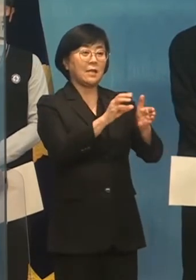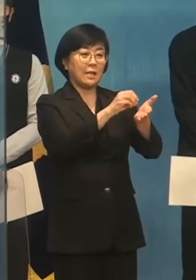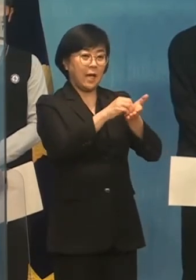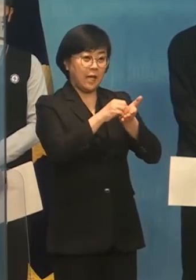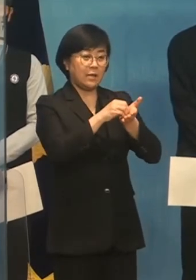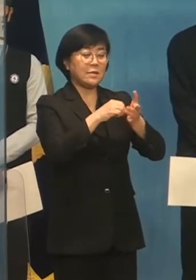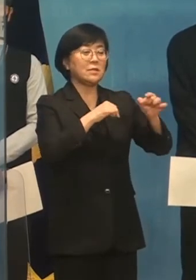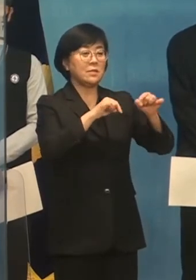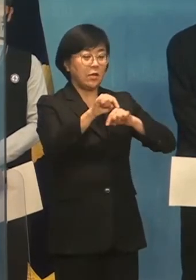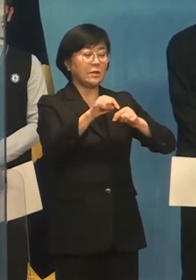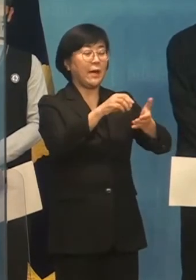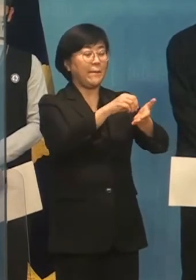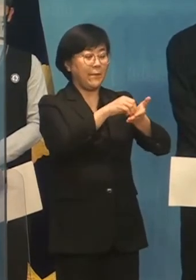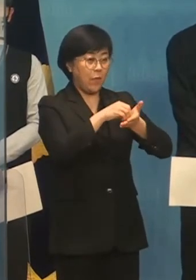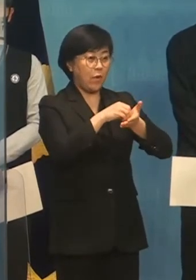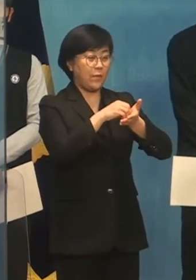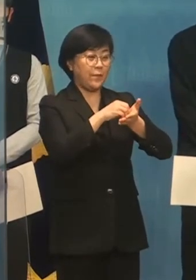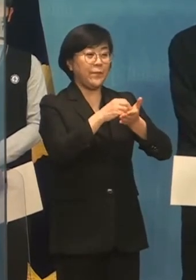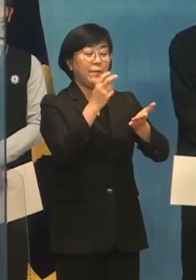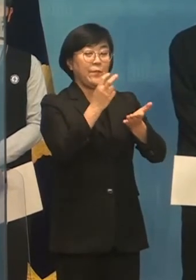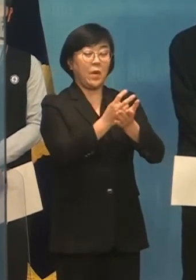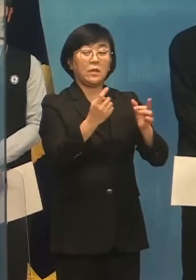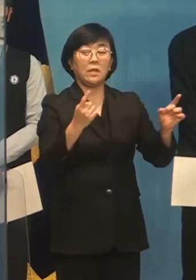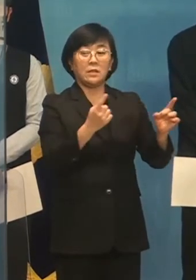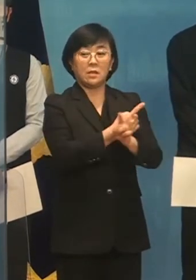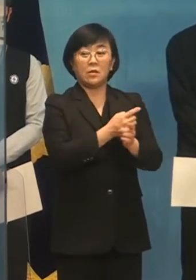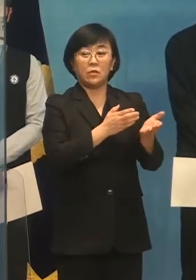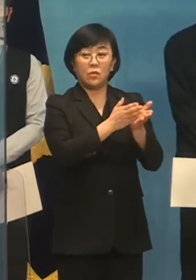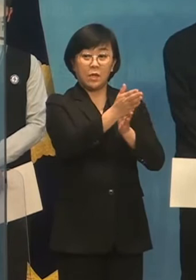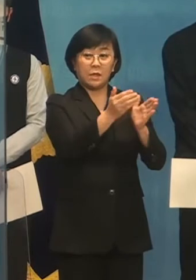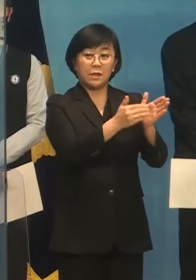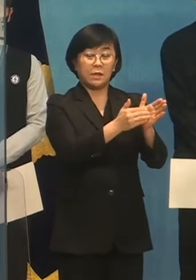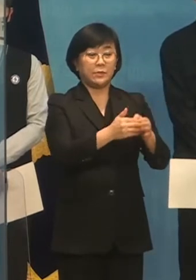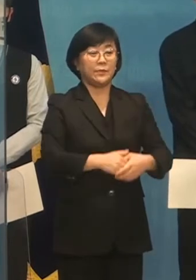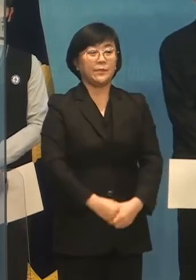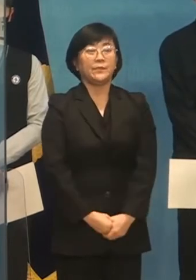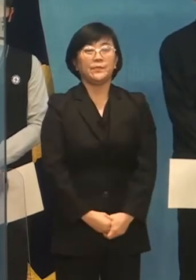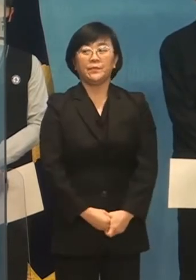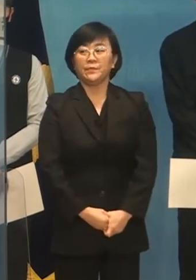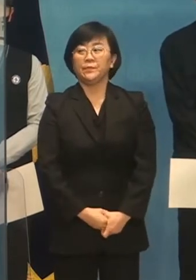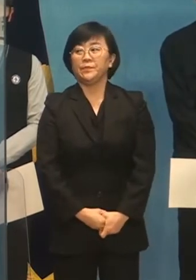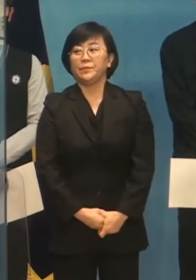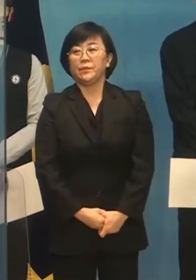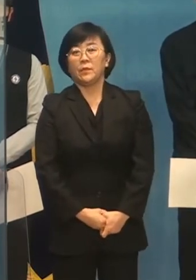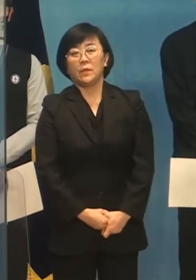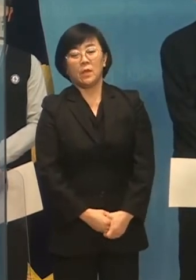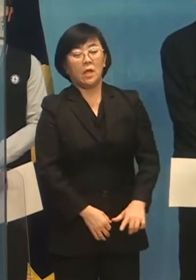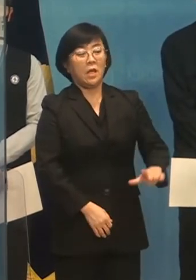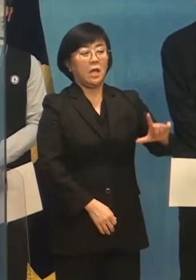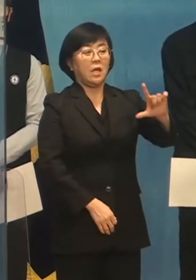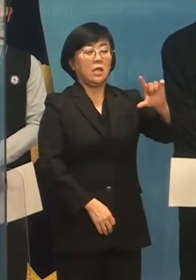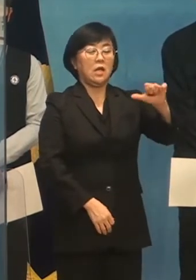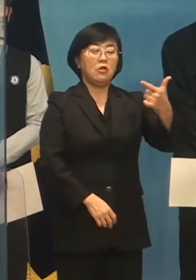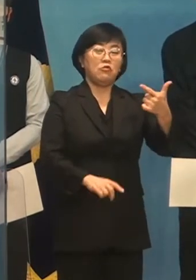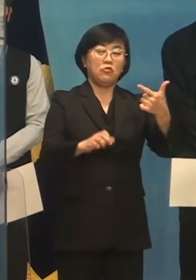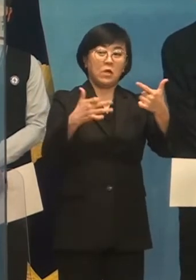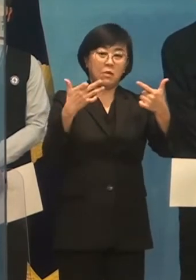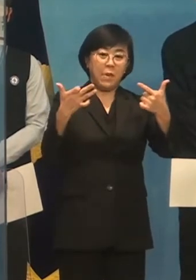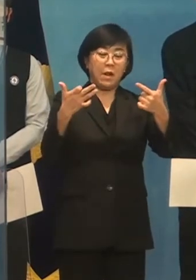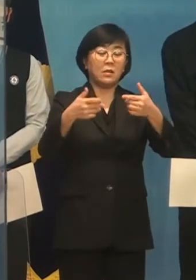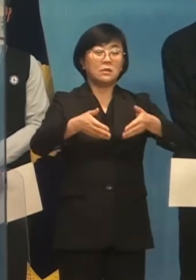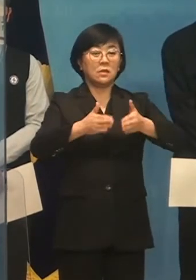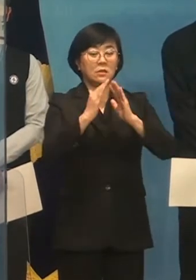정당법 개정안이 본회의를 통과하였습니다. 그에 따라 이 1618위원회 설치를